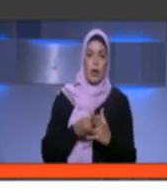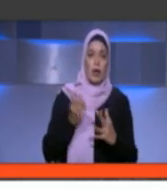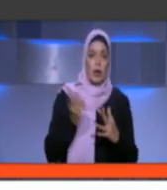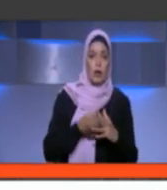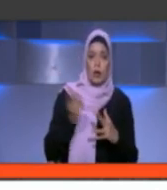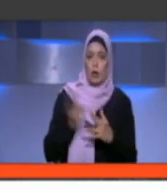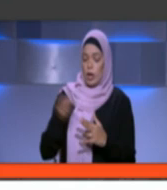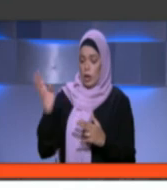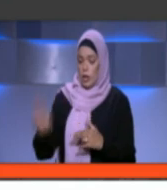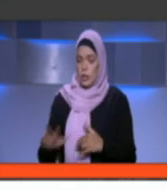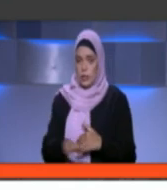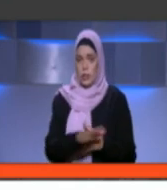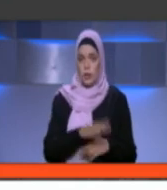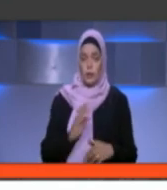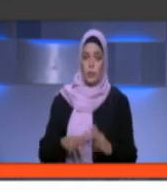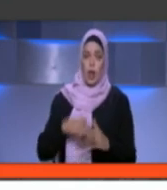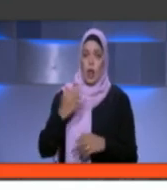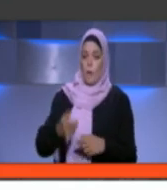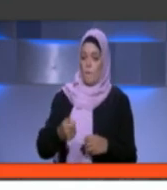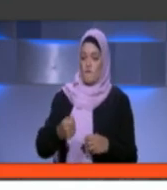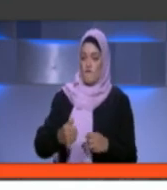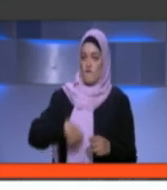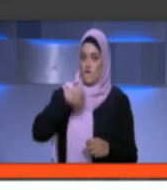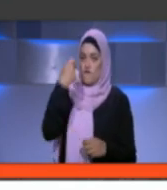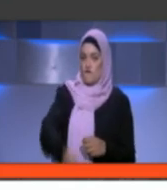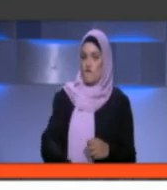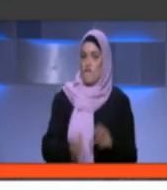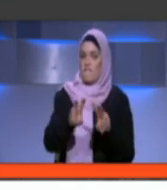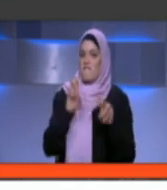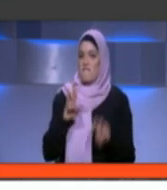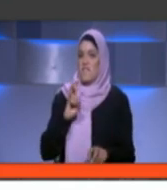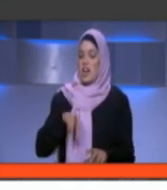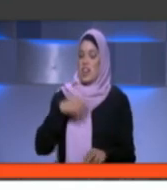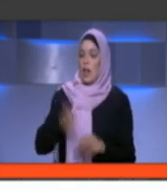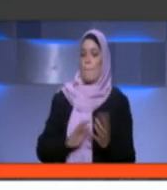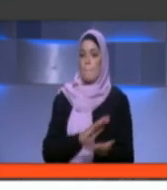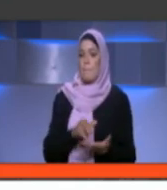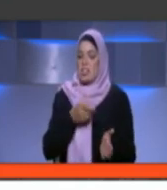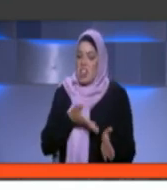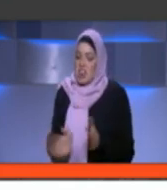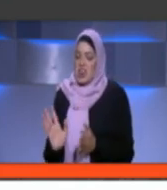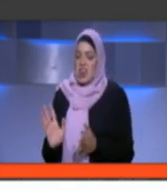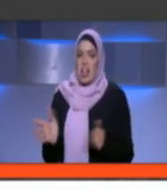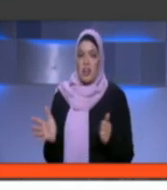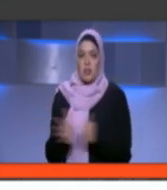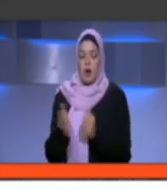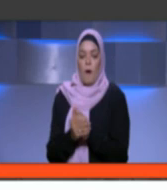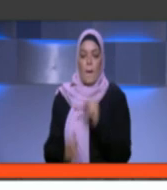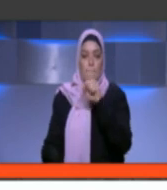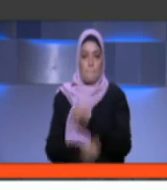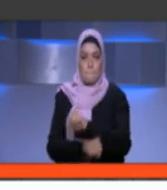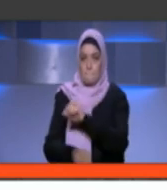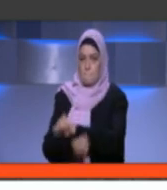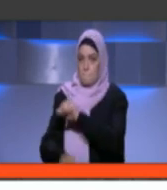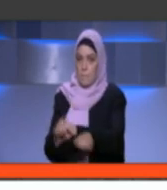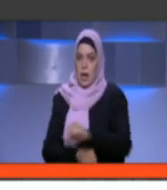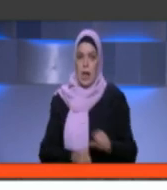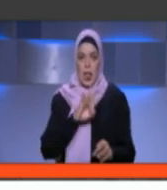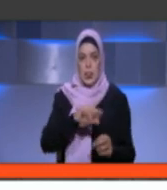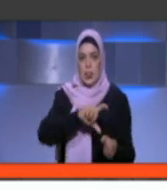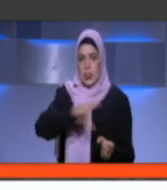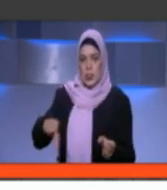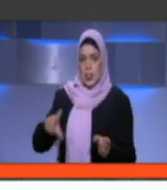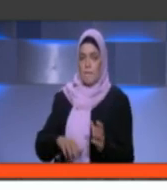عقوبات مالية قد تصل إلى $5,000 وعقوبة حجز ما بين 3 أشهر إلى